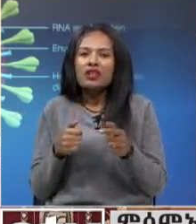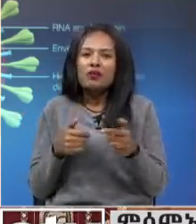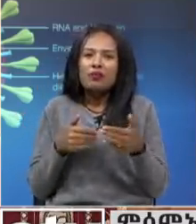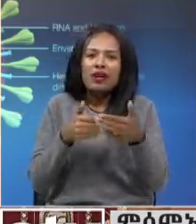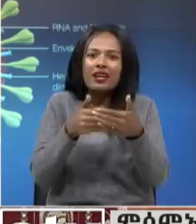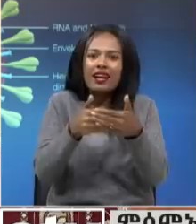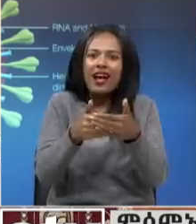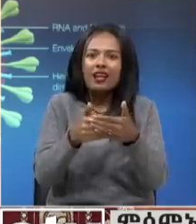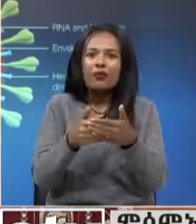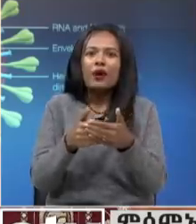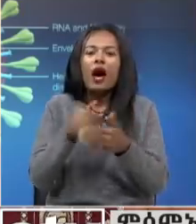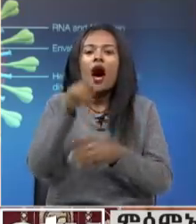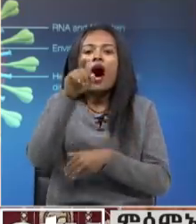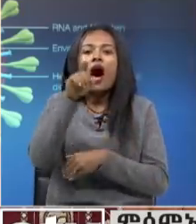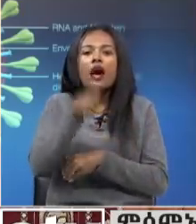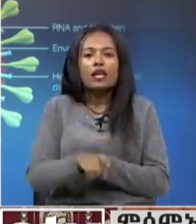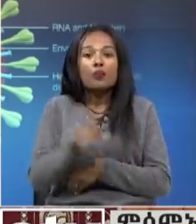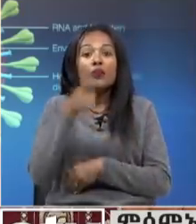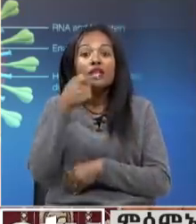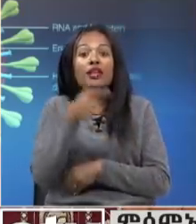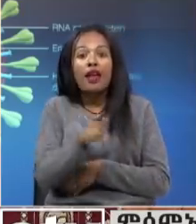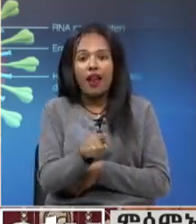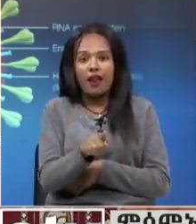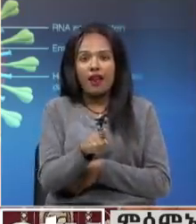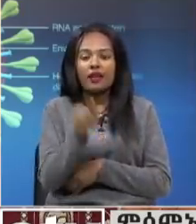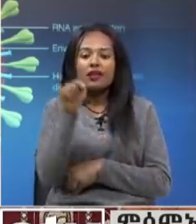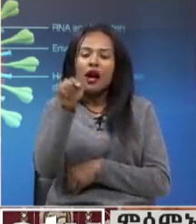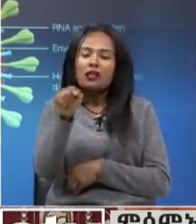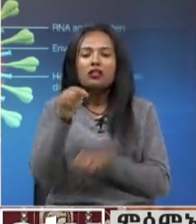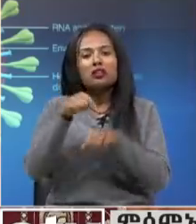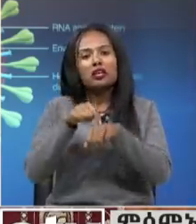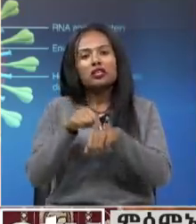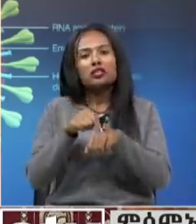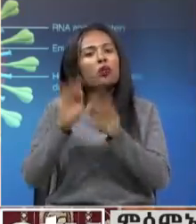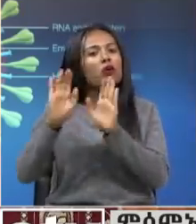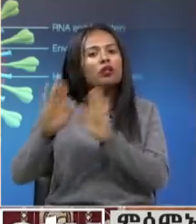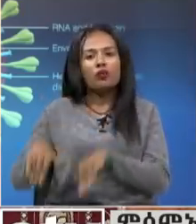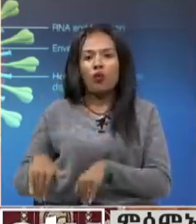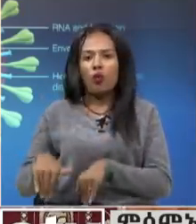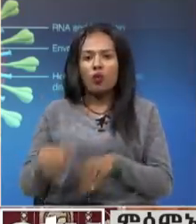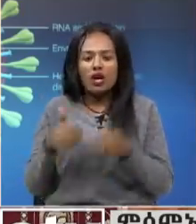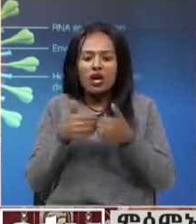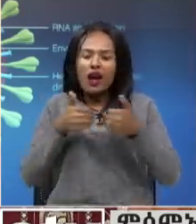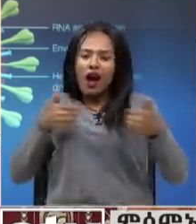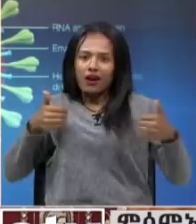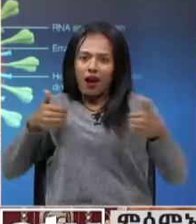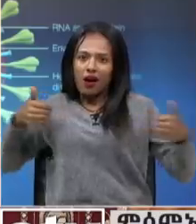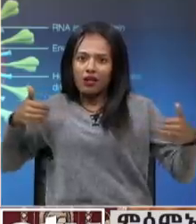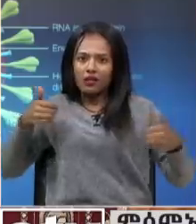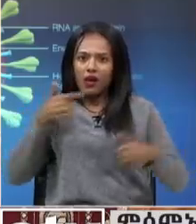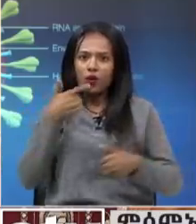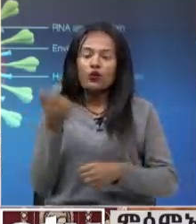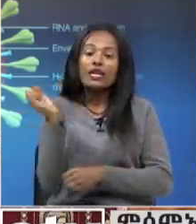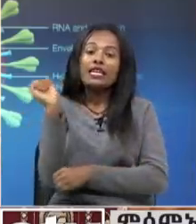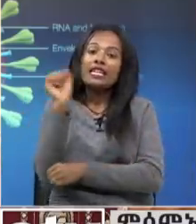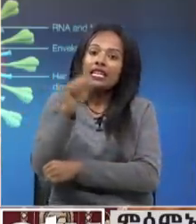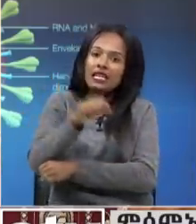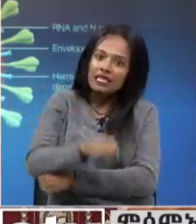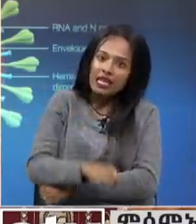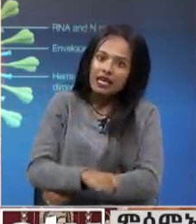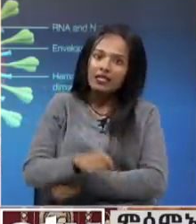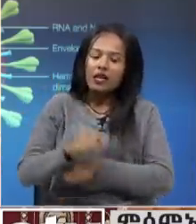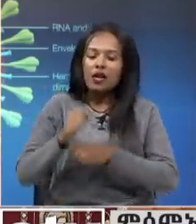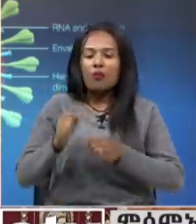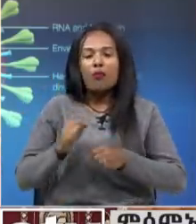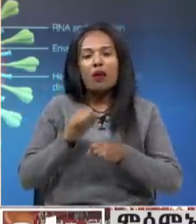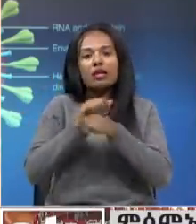ስክክ ማለት አለበት፣ መቀራረብ አለበት ይላል። ያንን ለጊዜው ስቶ መችም ራቅ ራቅ እያሉ እንድንሰግድ የሚል